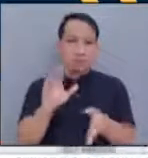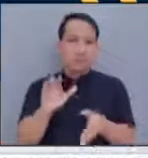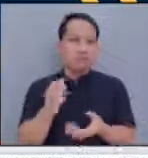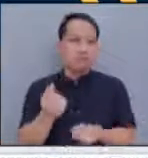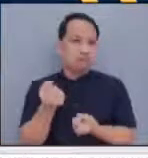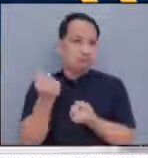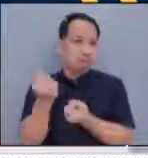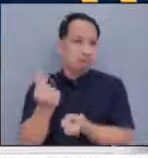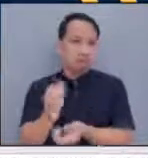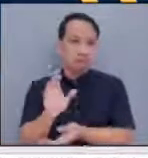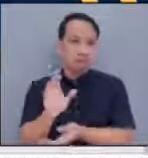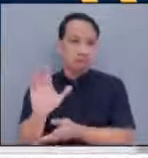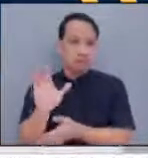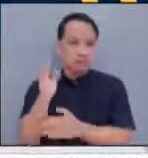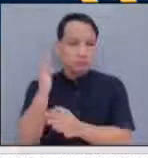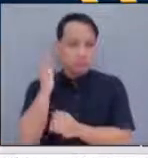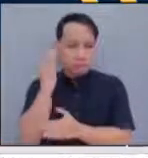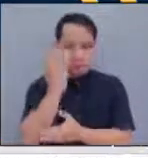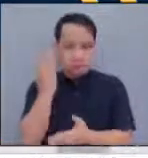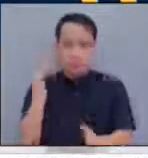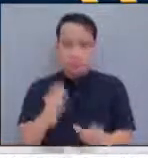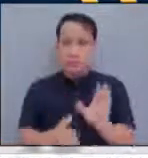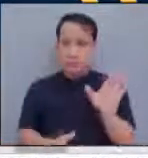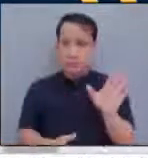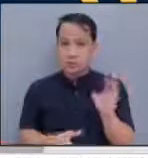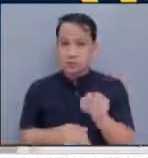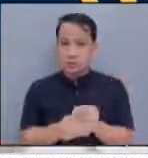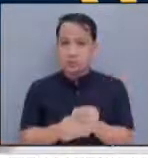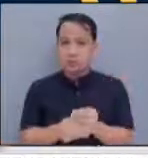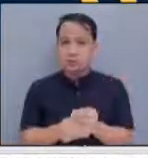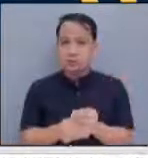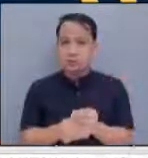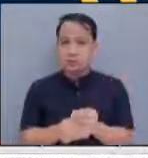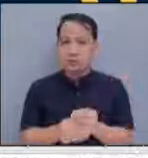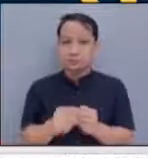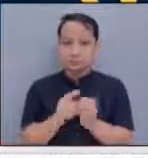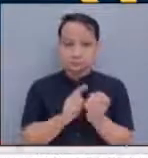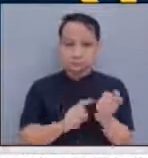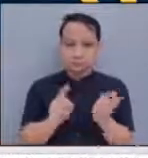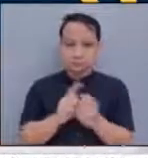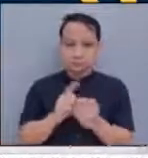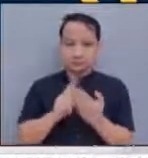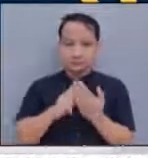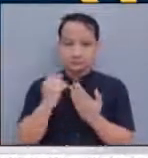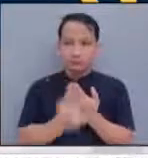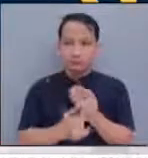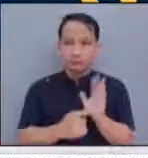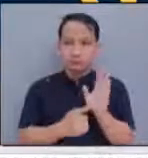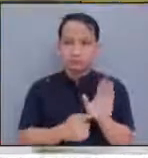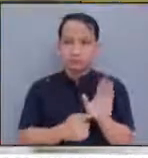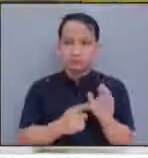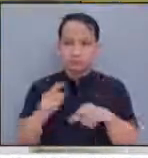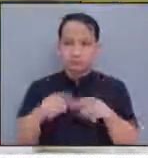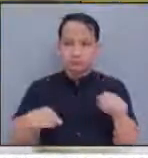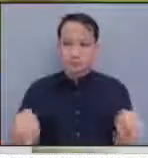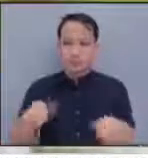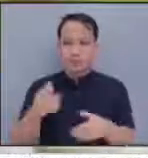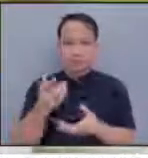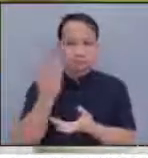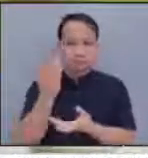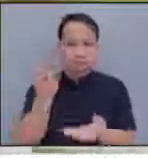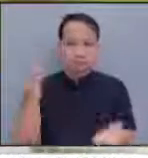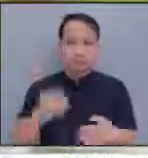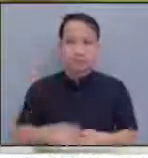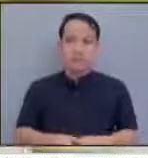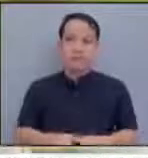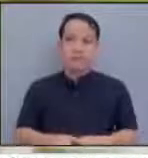kanyang mga pangarap, ang kanyang mga espesipikong proyekto na gagawin para sa bayan patungkol sa iba't ibang mga issue. Pero ang tanong